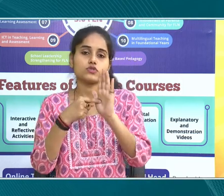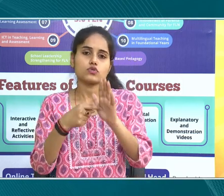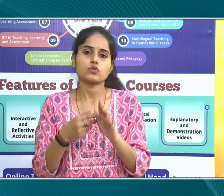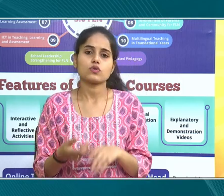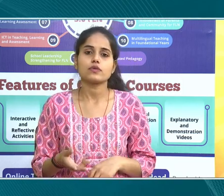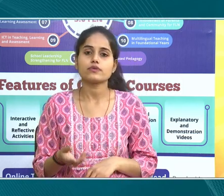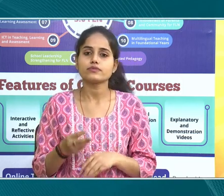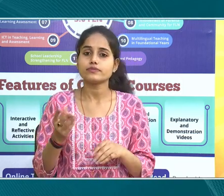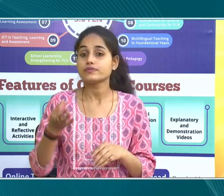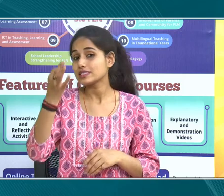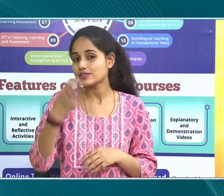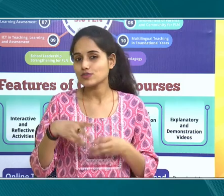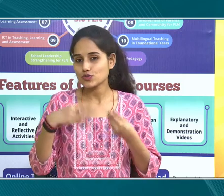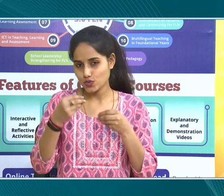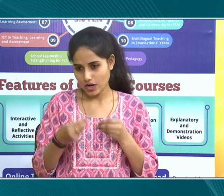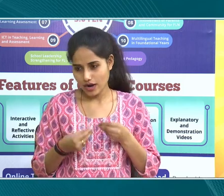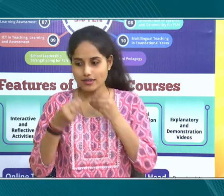हैं